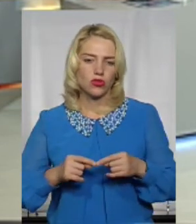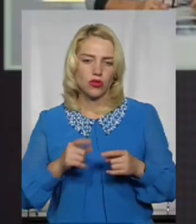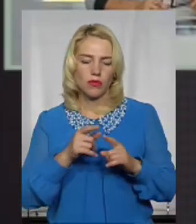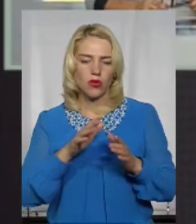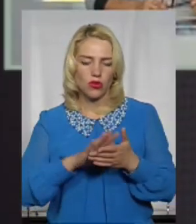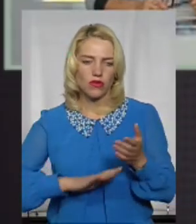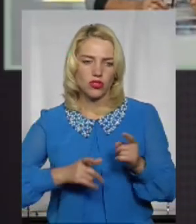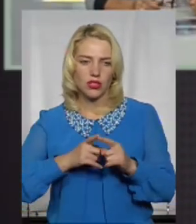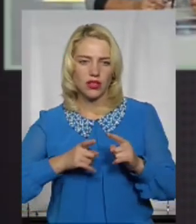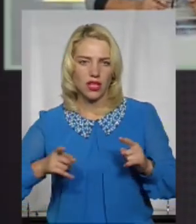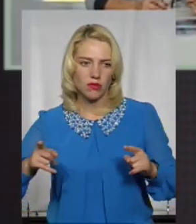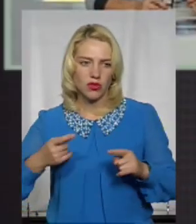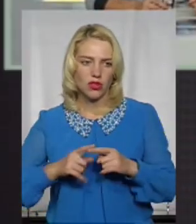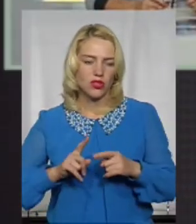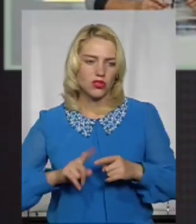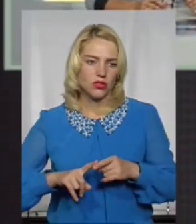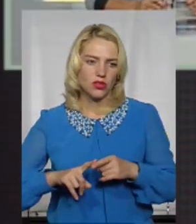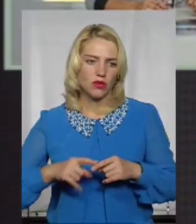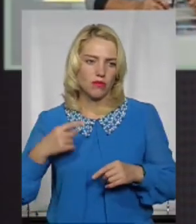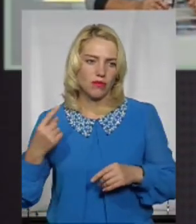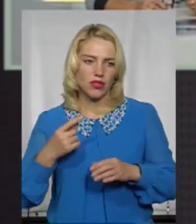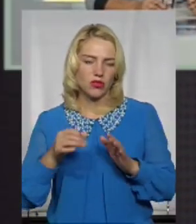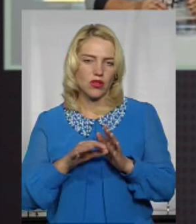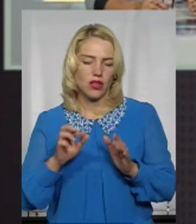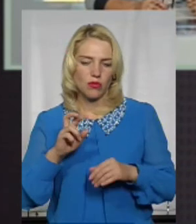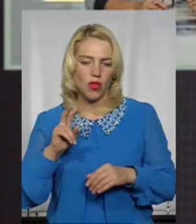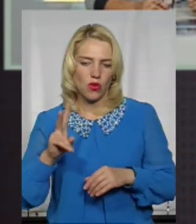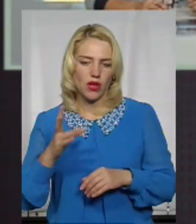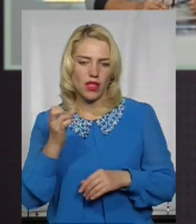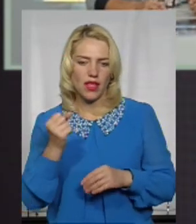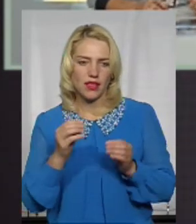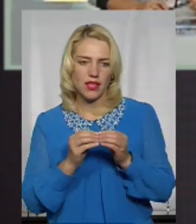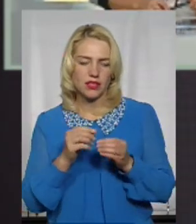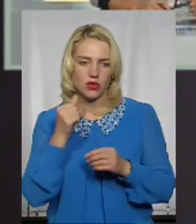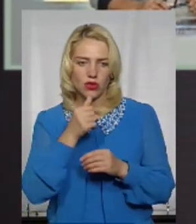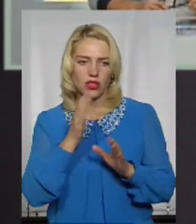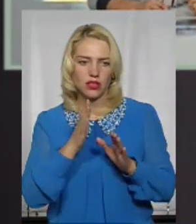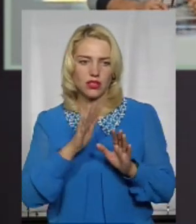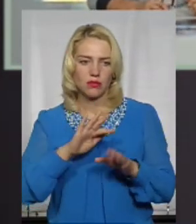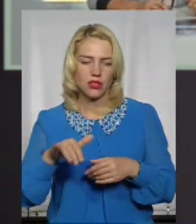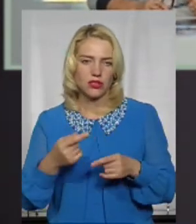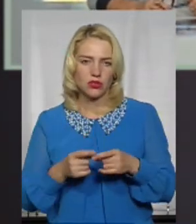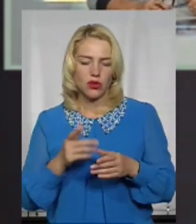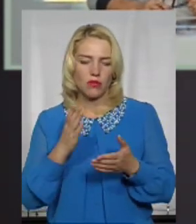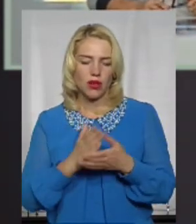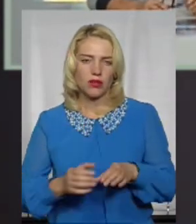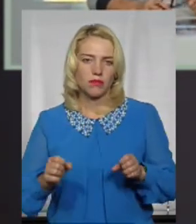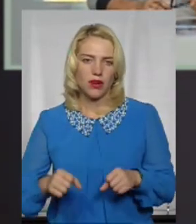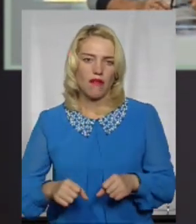терміну цього першого енергоблоку на 10 років, тільки тоді вони будуть мати